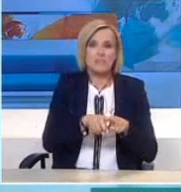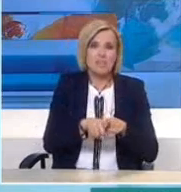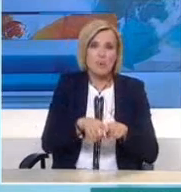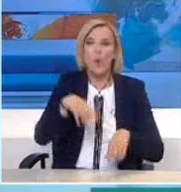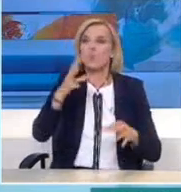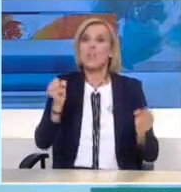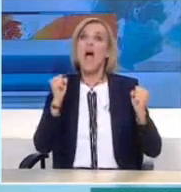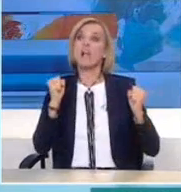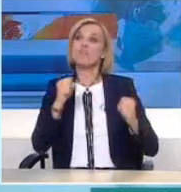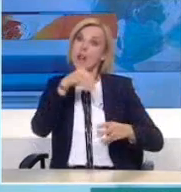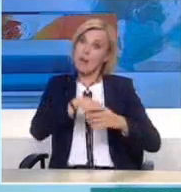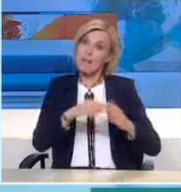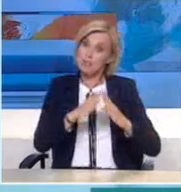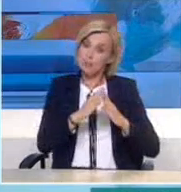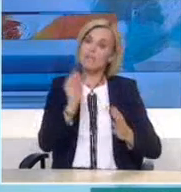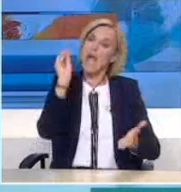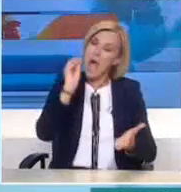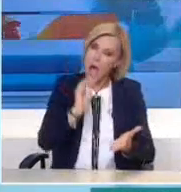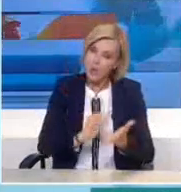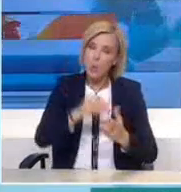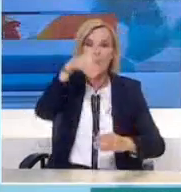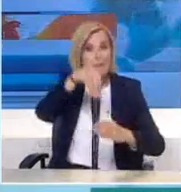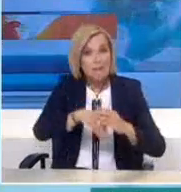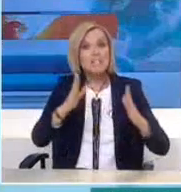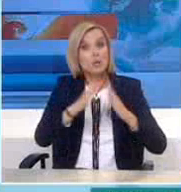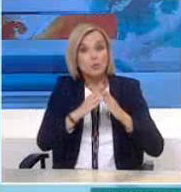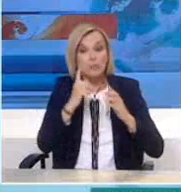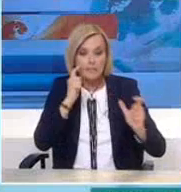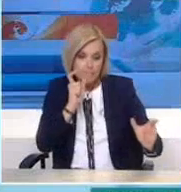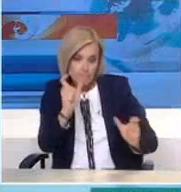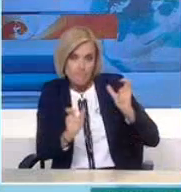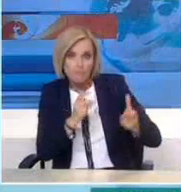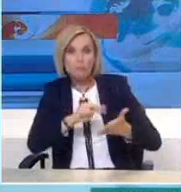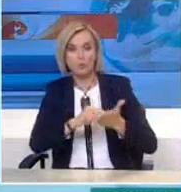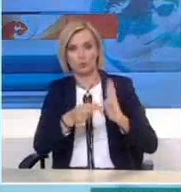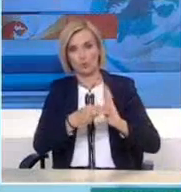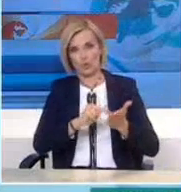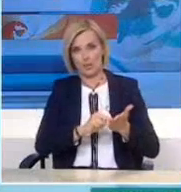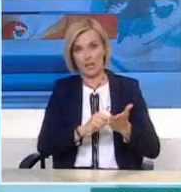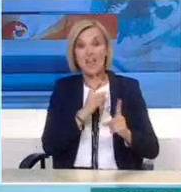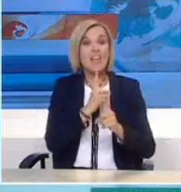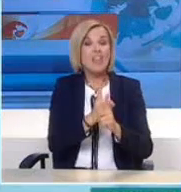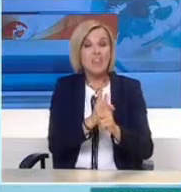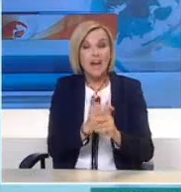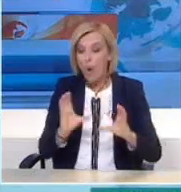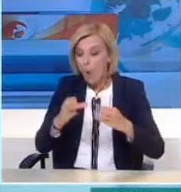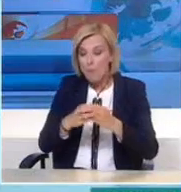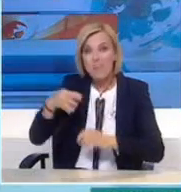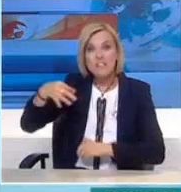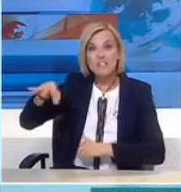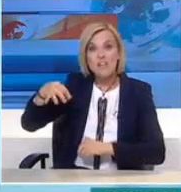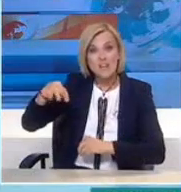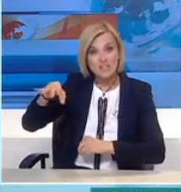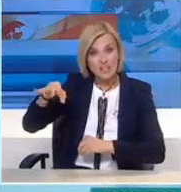ασφαλές περιβάλλον του σπιτιού μας. Σχετικά με τις ομάδες αυξημένου κινδύνου, σύμφωνα με πρόσφατη